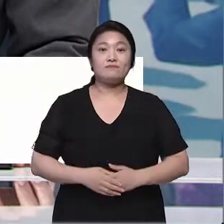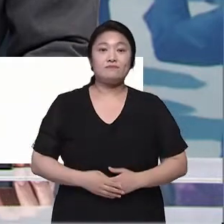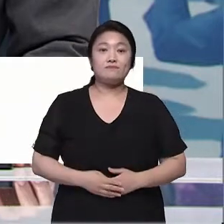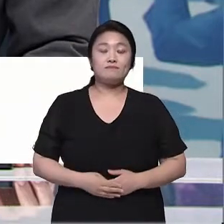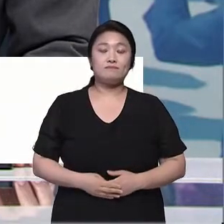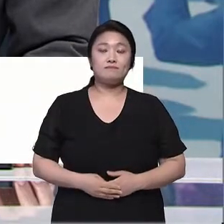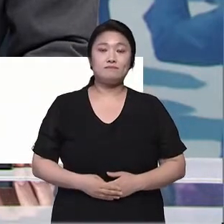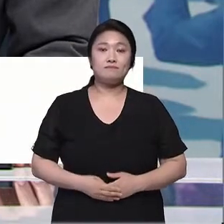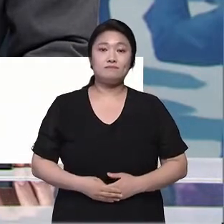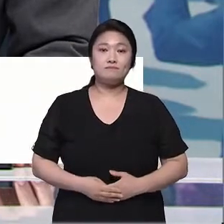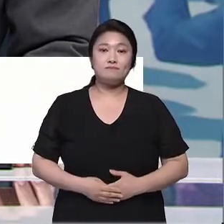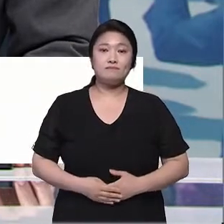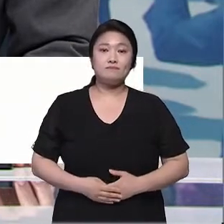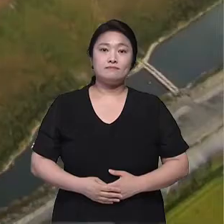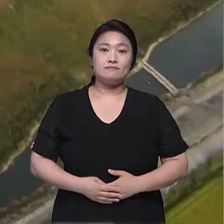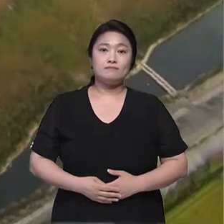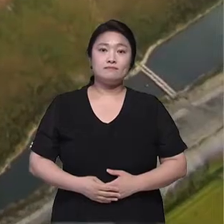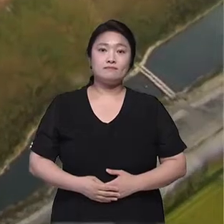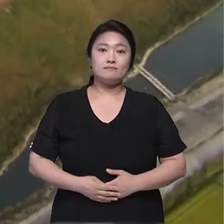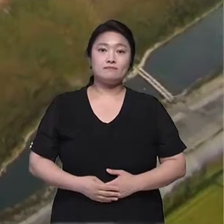박승현 기자가 취재했습니다